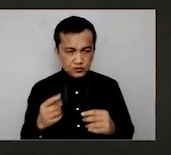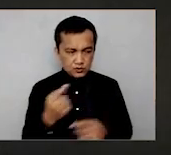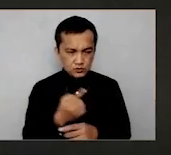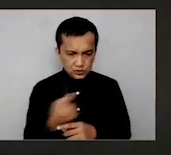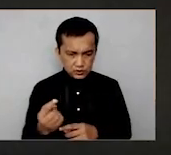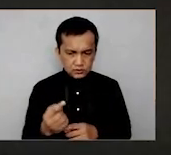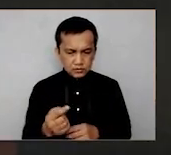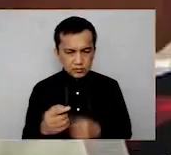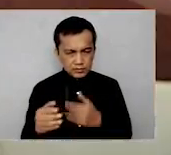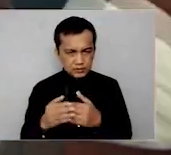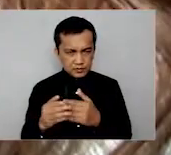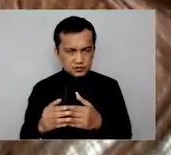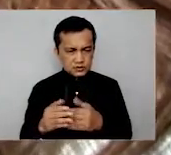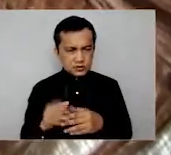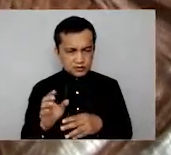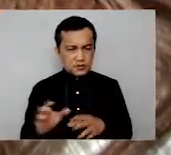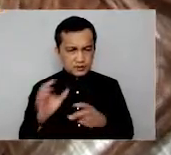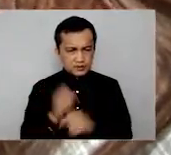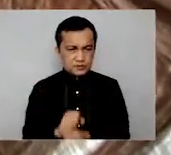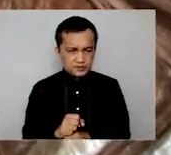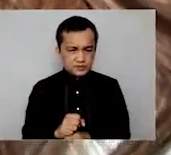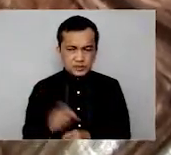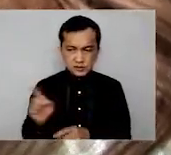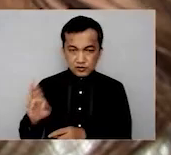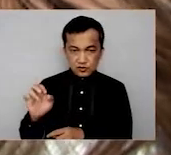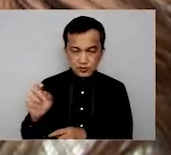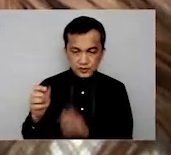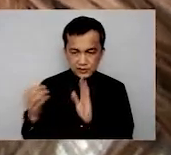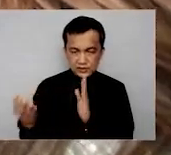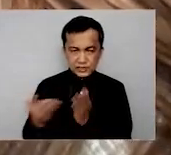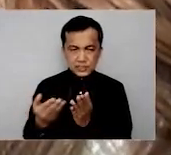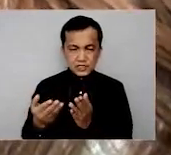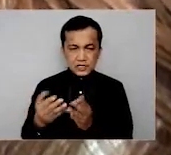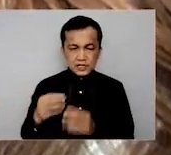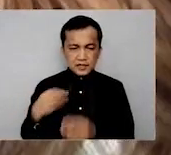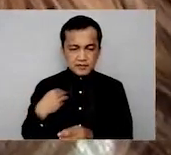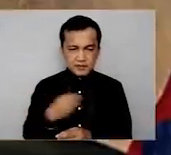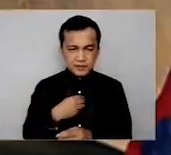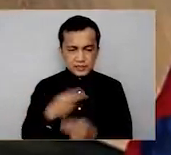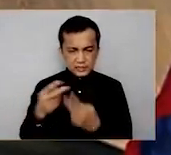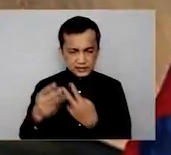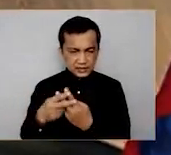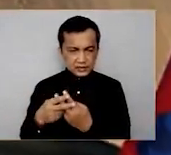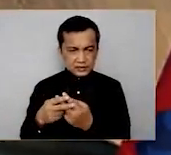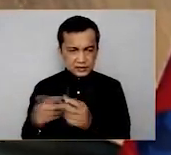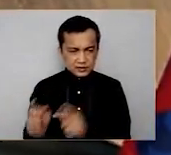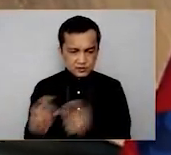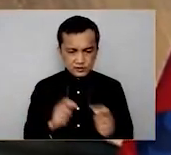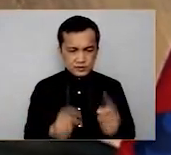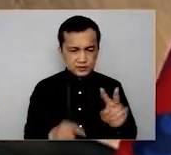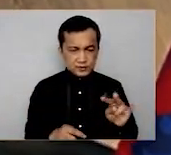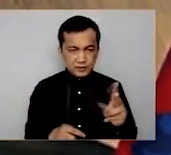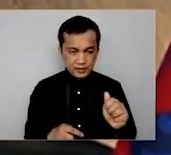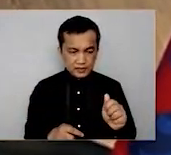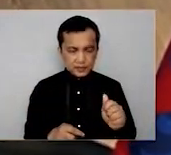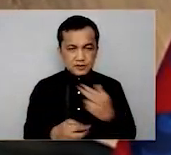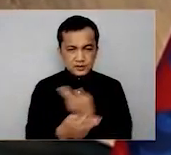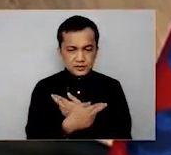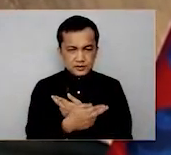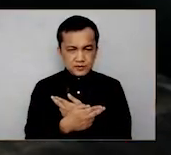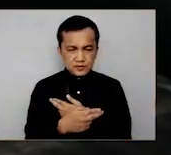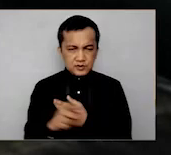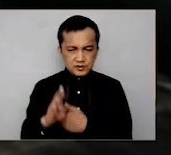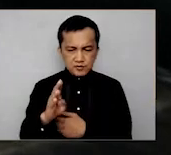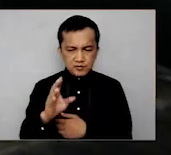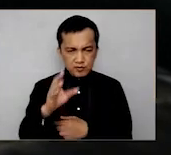malapit ko na siya matap. Nakilala si Wilbert bilang member ng hashtag. Lumipat siya ng Viva nang magpahinga ang hit boy